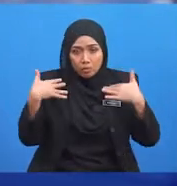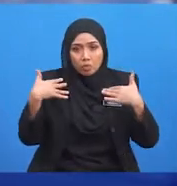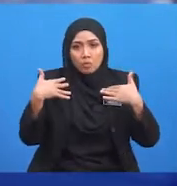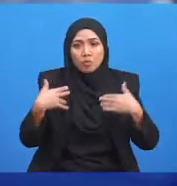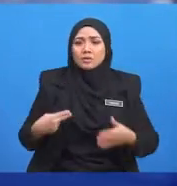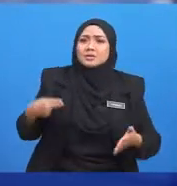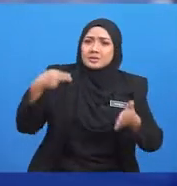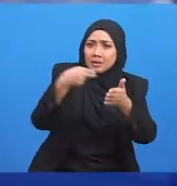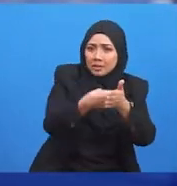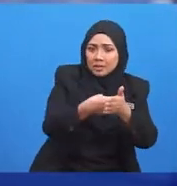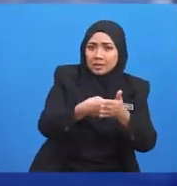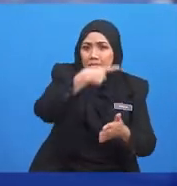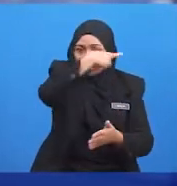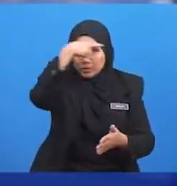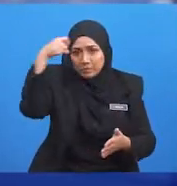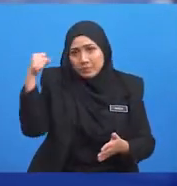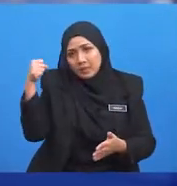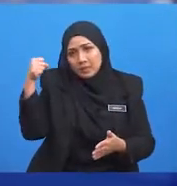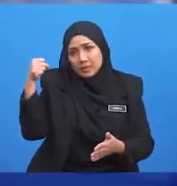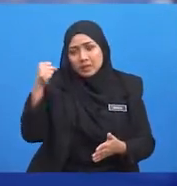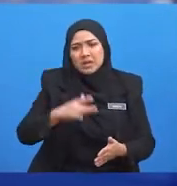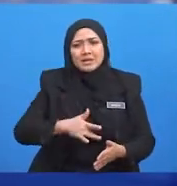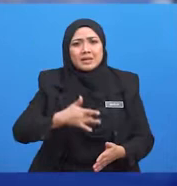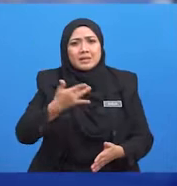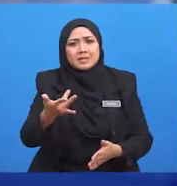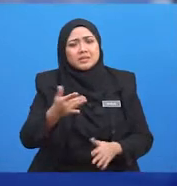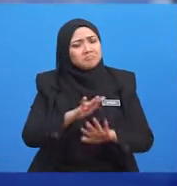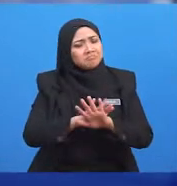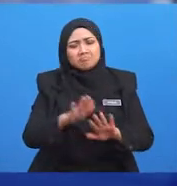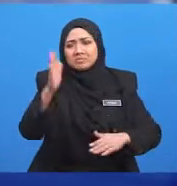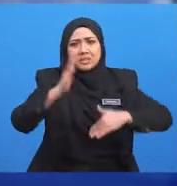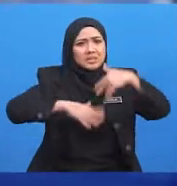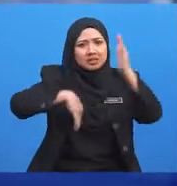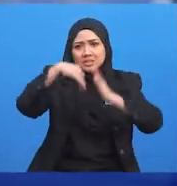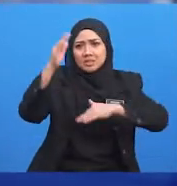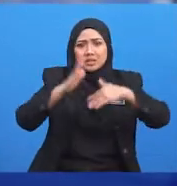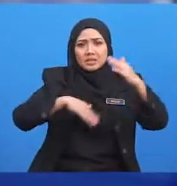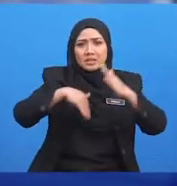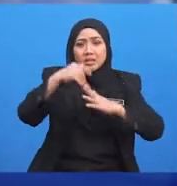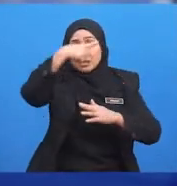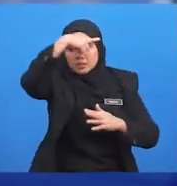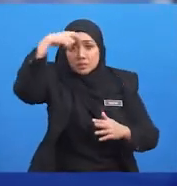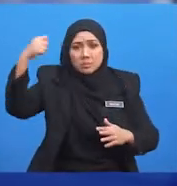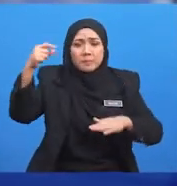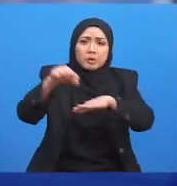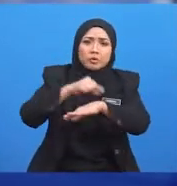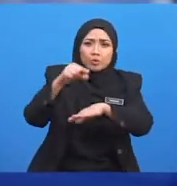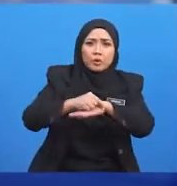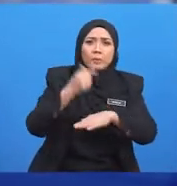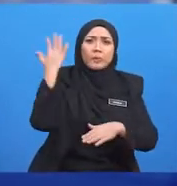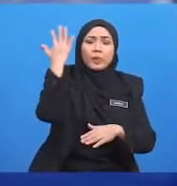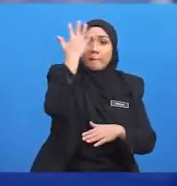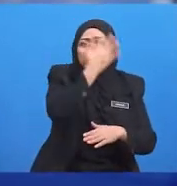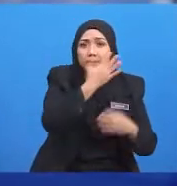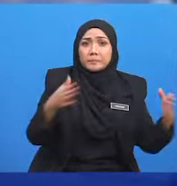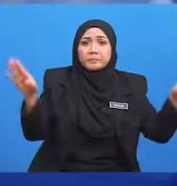sehingga menyebabkan rasa tidak selesa akibat penggunaan pelindung